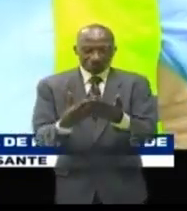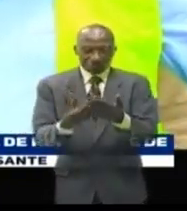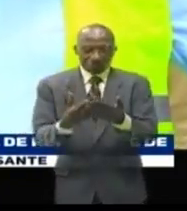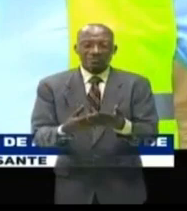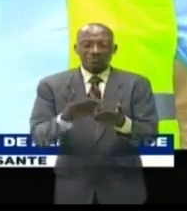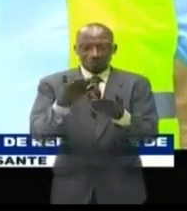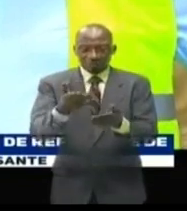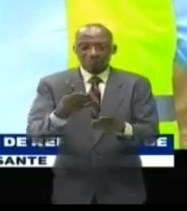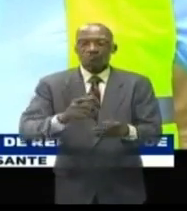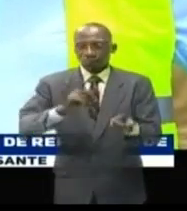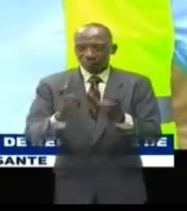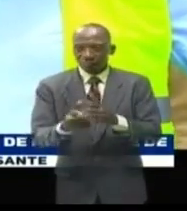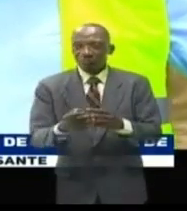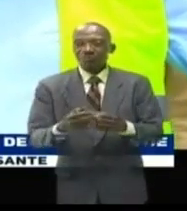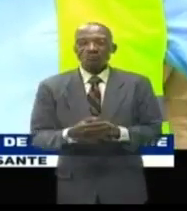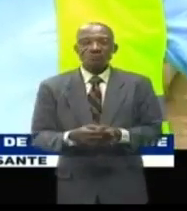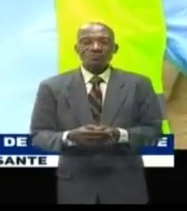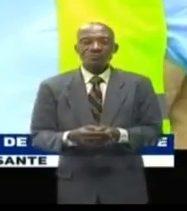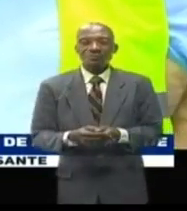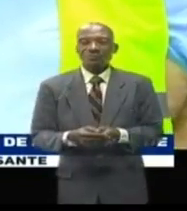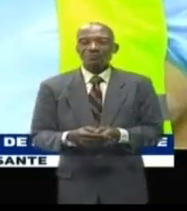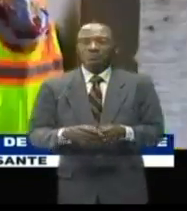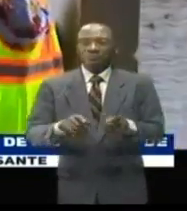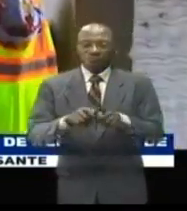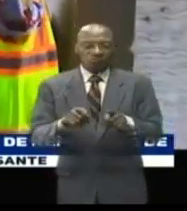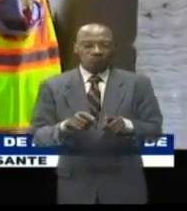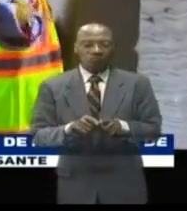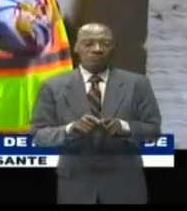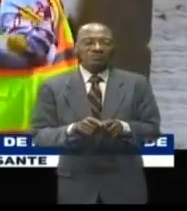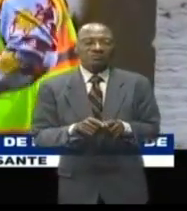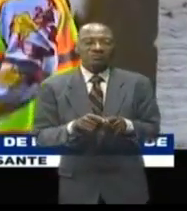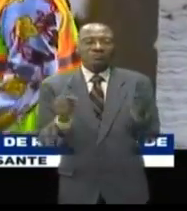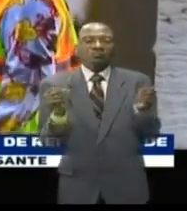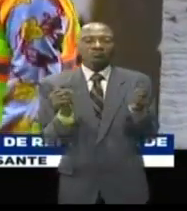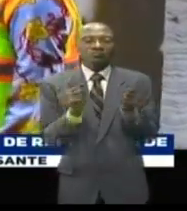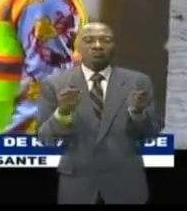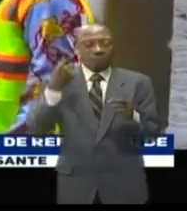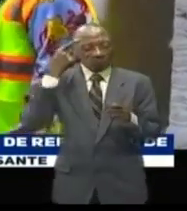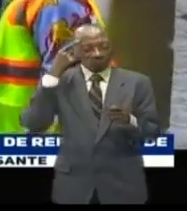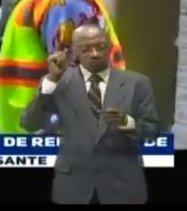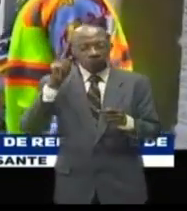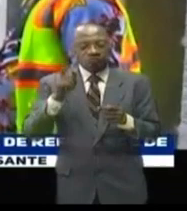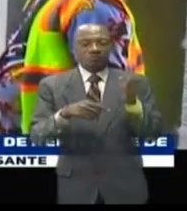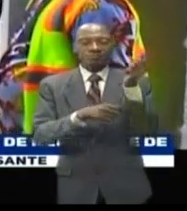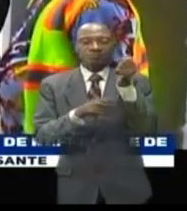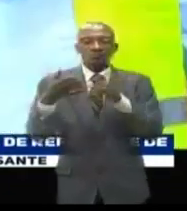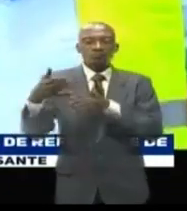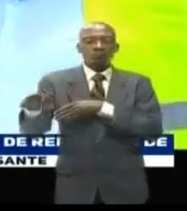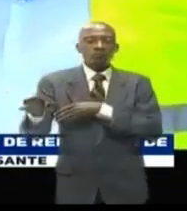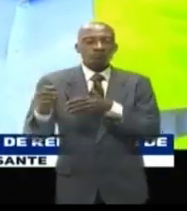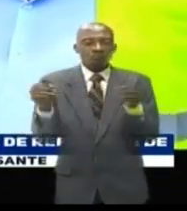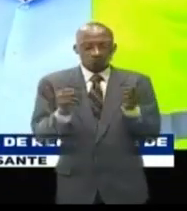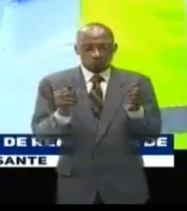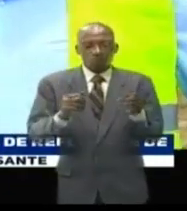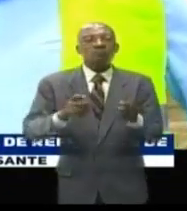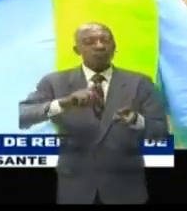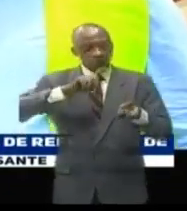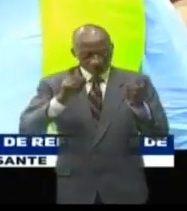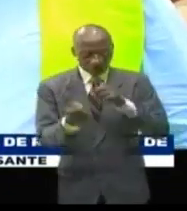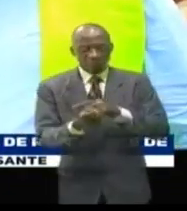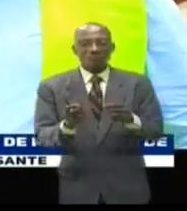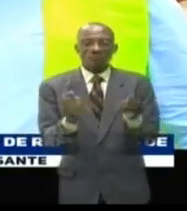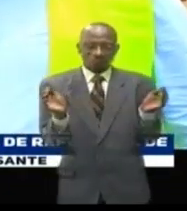et nous avions aussi construit la mort de David vous avez visité et il y a une réhabilitation qui nous avions fait c'est le bâtiments